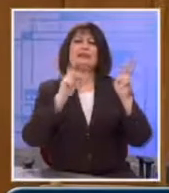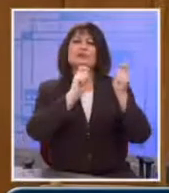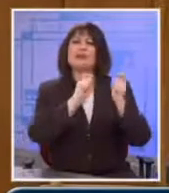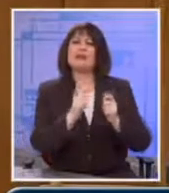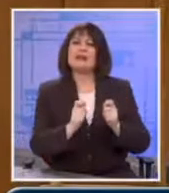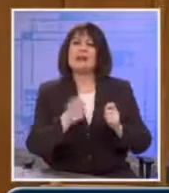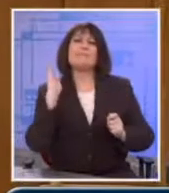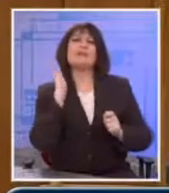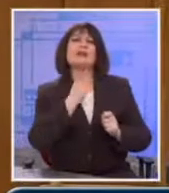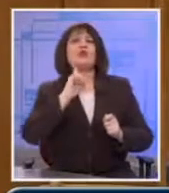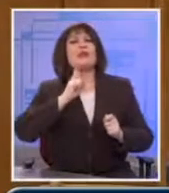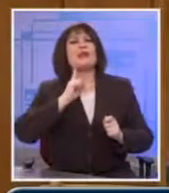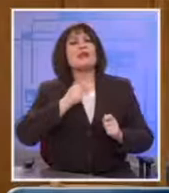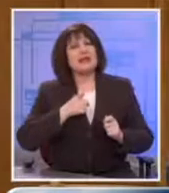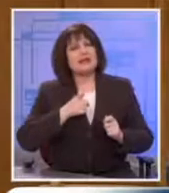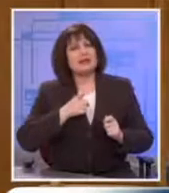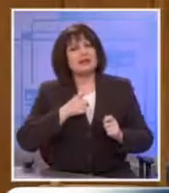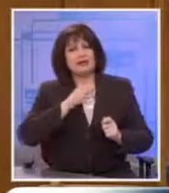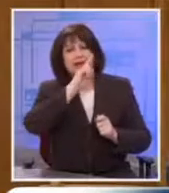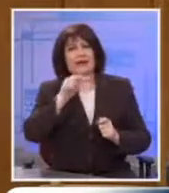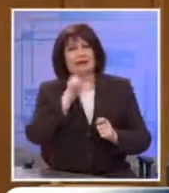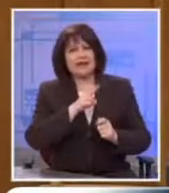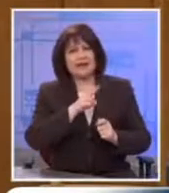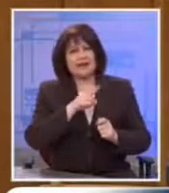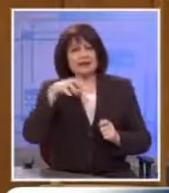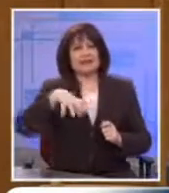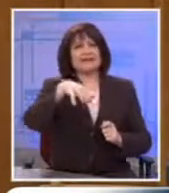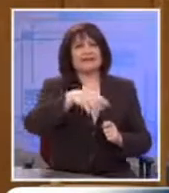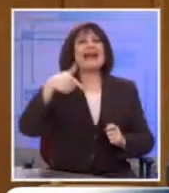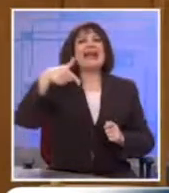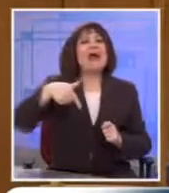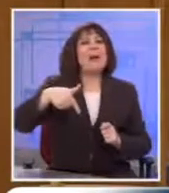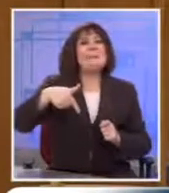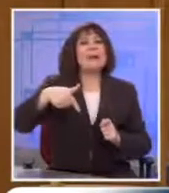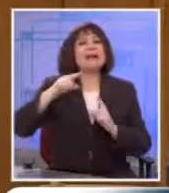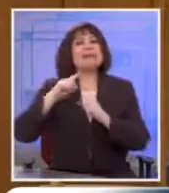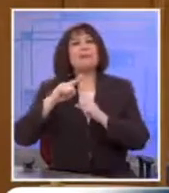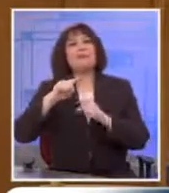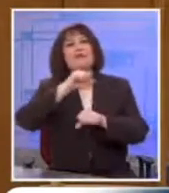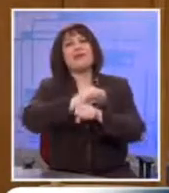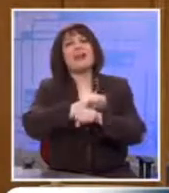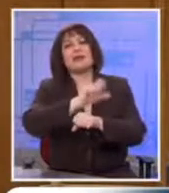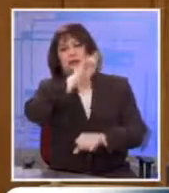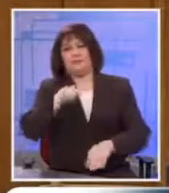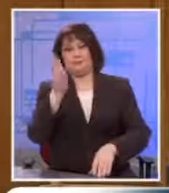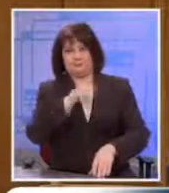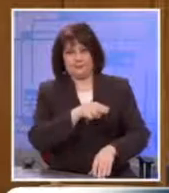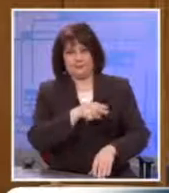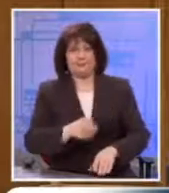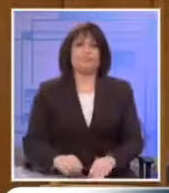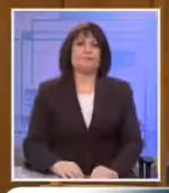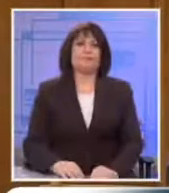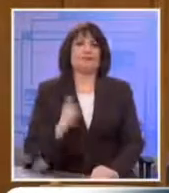μεταρρυθμίσεις ποινικών διατάξεων, κατάργηση των καταστημάτων γάμα και άλλες διατάξεις. Νομίζω όμως ότι θα ήταν